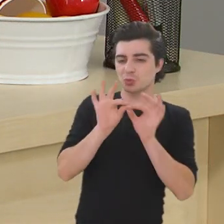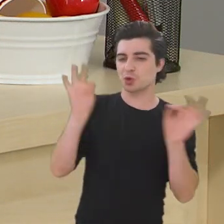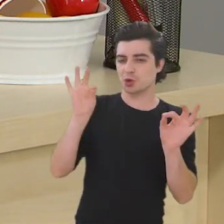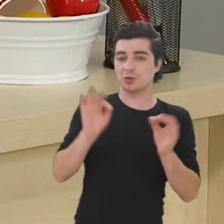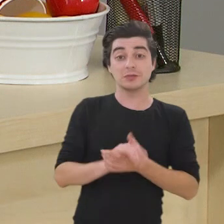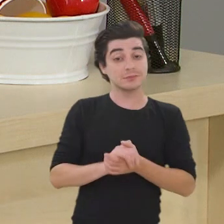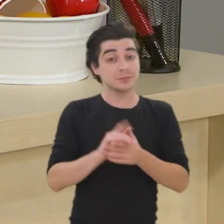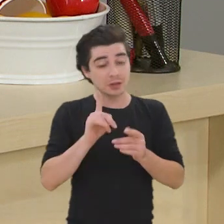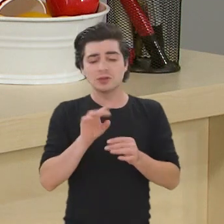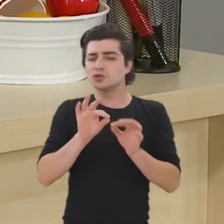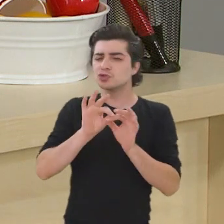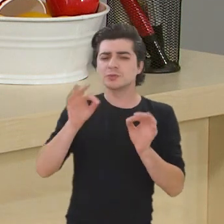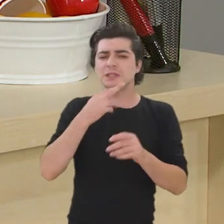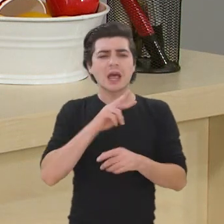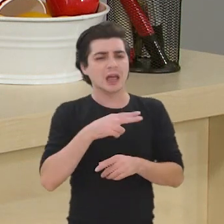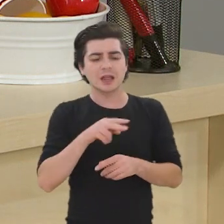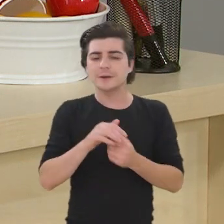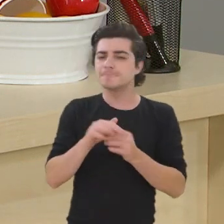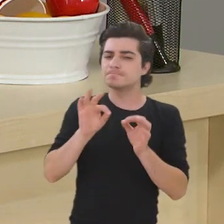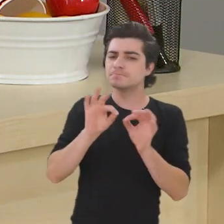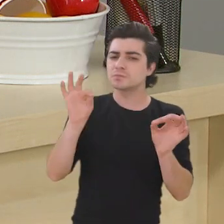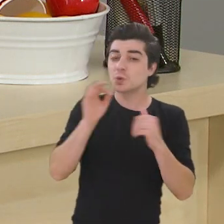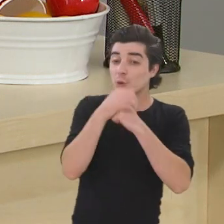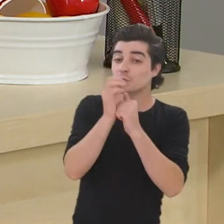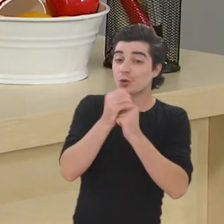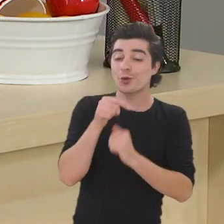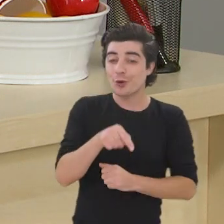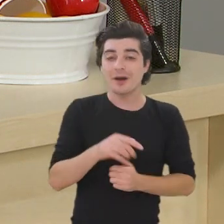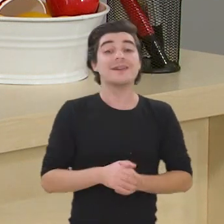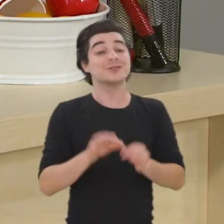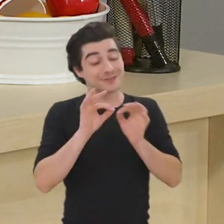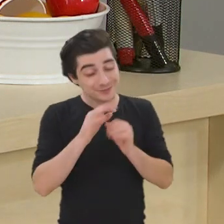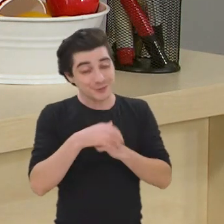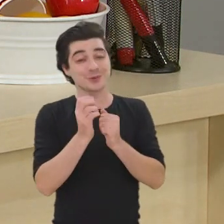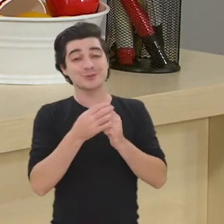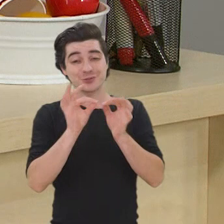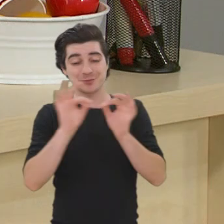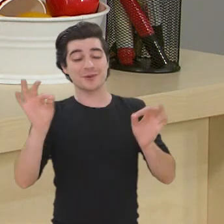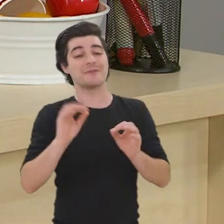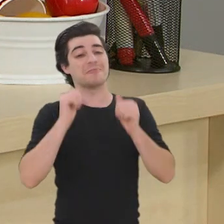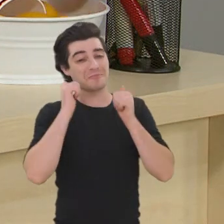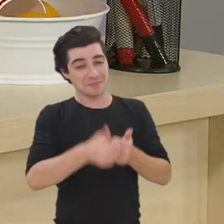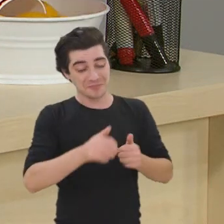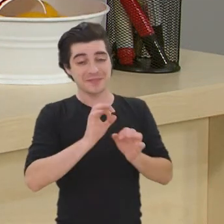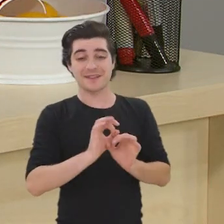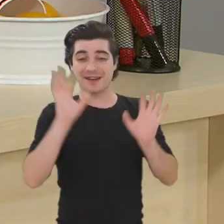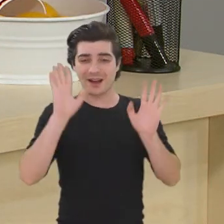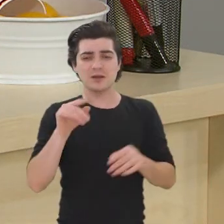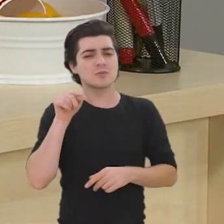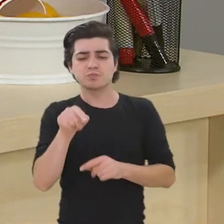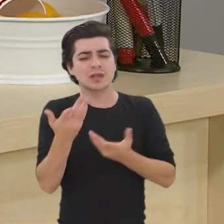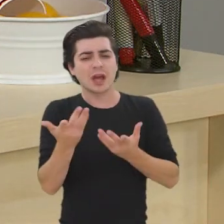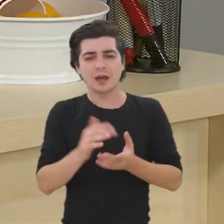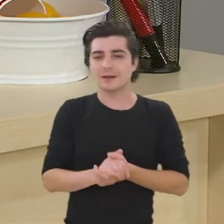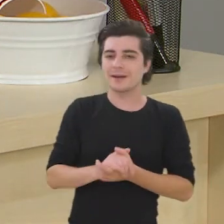Çubuk. Çubuk değil mi? Ne renk bir çubuk bu? Turuncu. Turuncu bir çubuk, harika. Peki bakıyorum hemen,